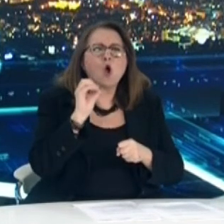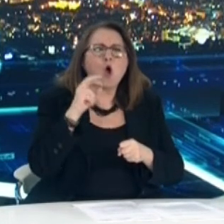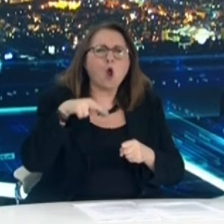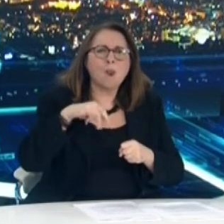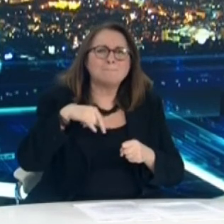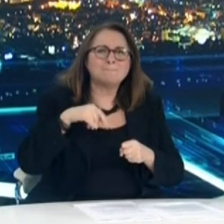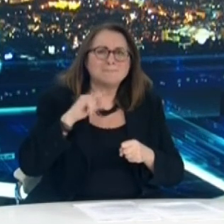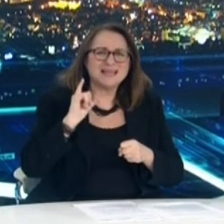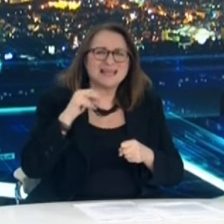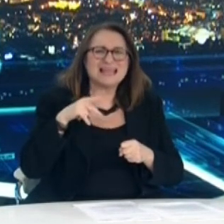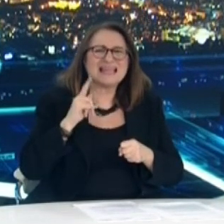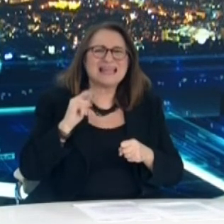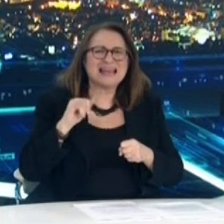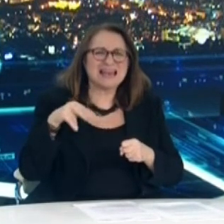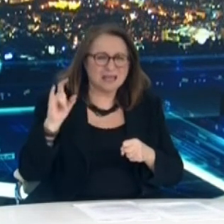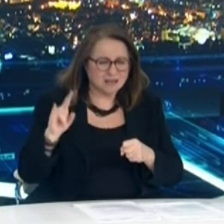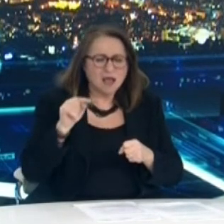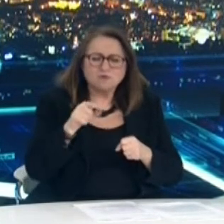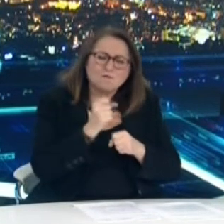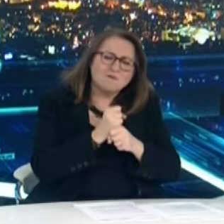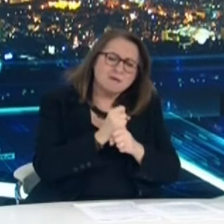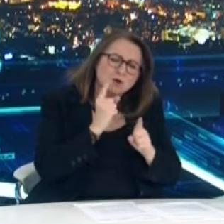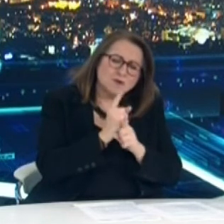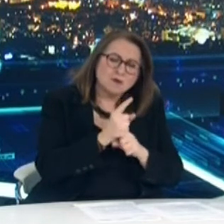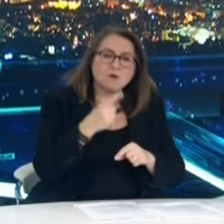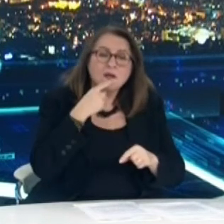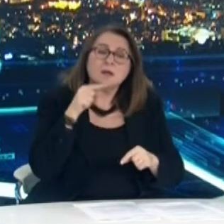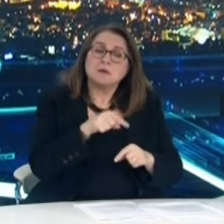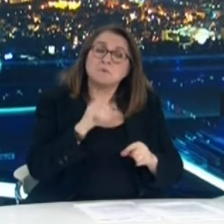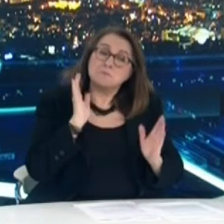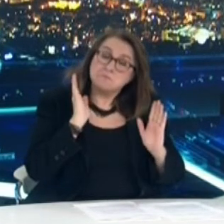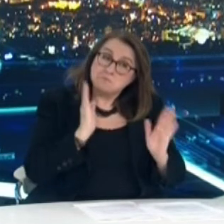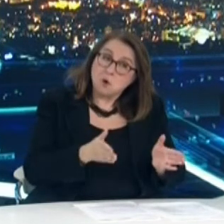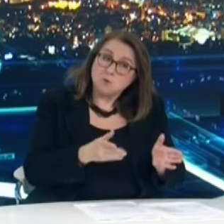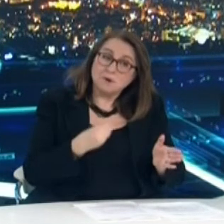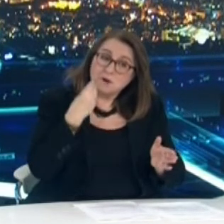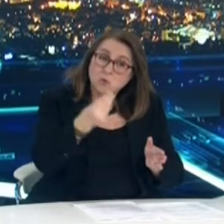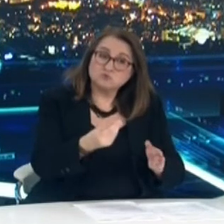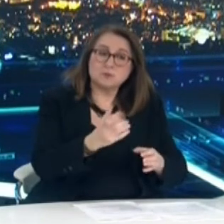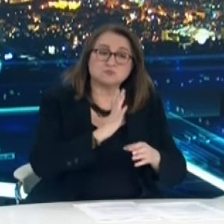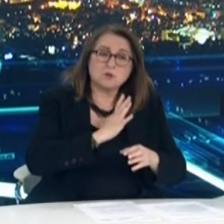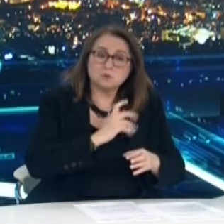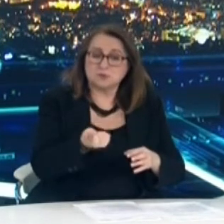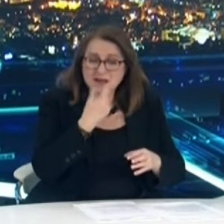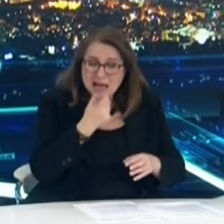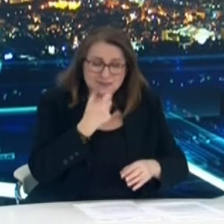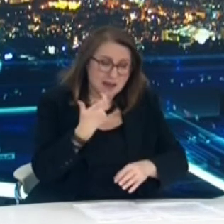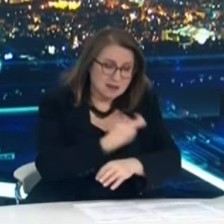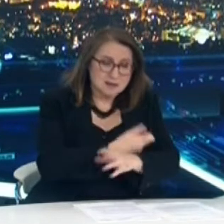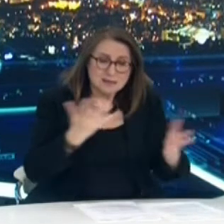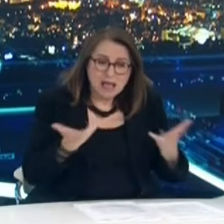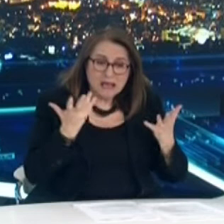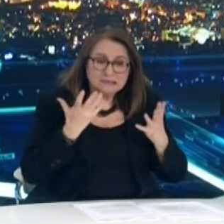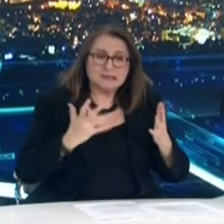πρωτοβάθμιας και να προλαμβάνονται οι εισαγωγές στα νοσοκομεία στα πρώτα στάδια της νόσου. Υπάρχουν πρώτα συμπεράσματα από τα αποτελέσματα της χορήγησής